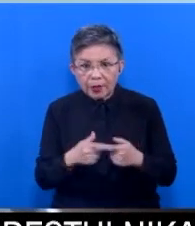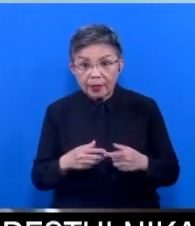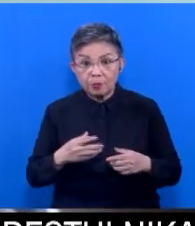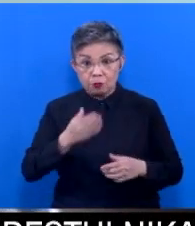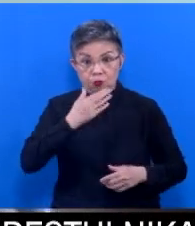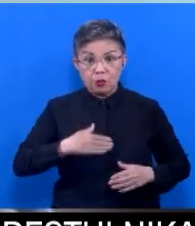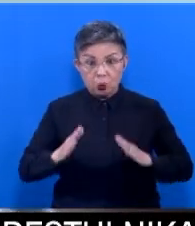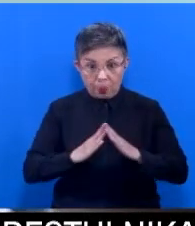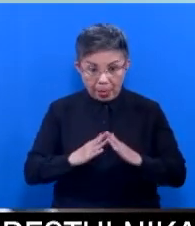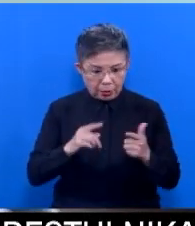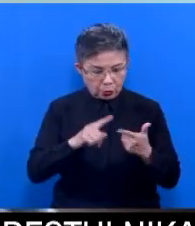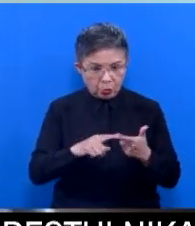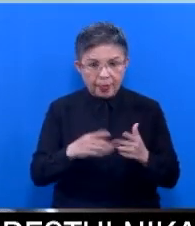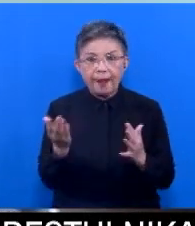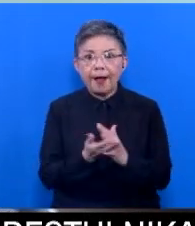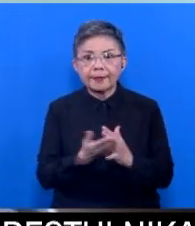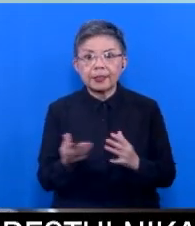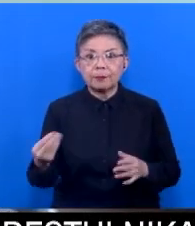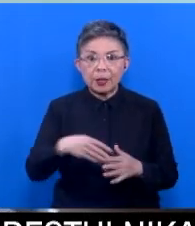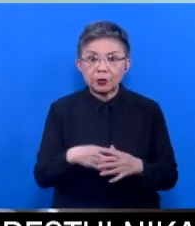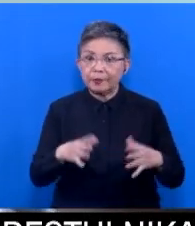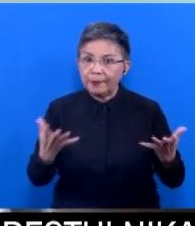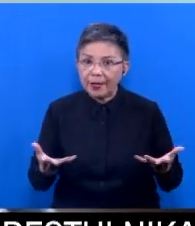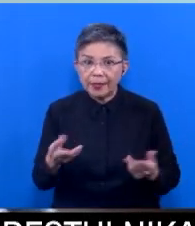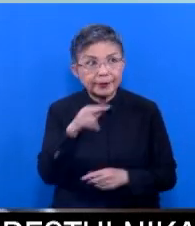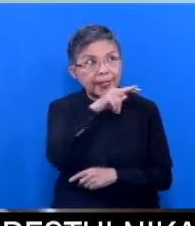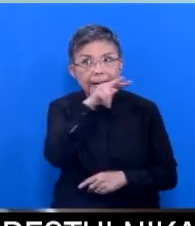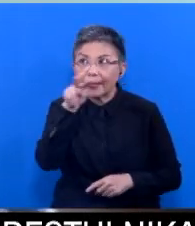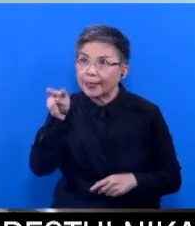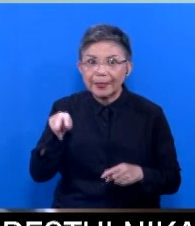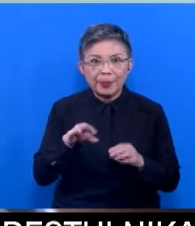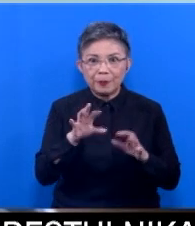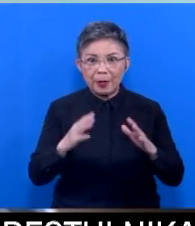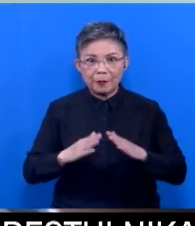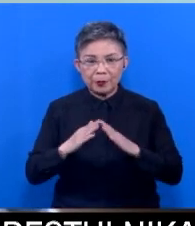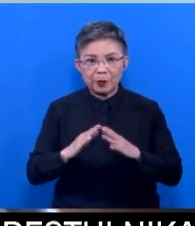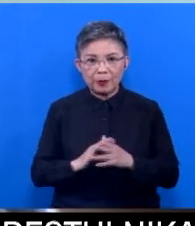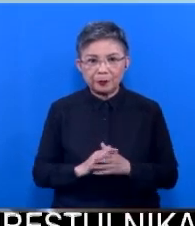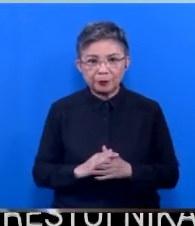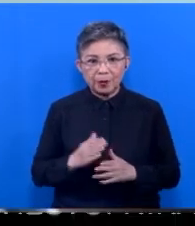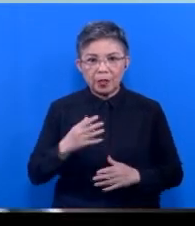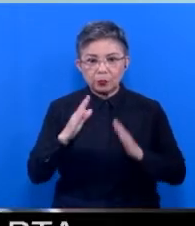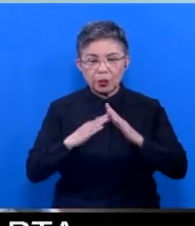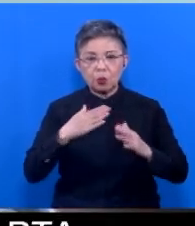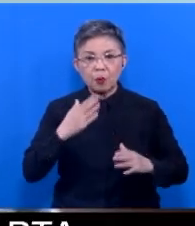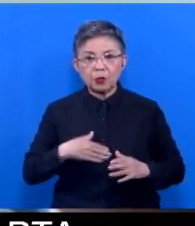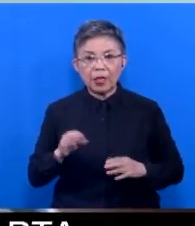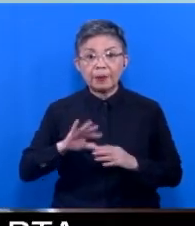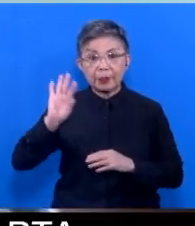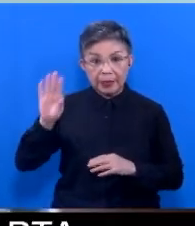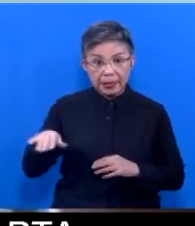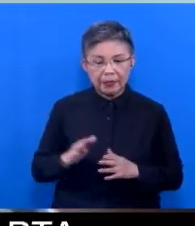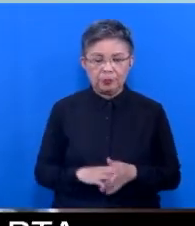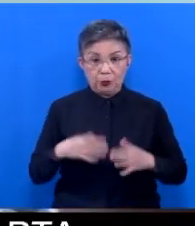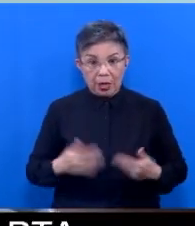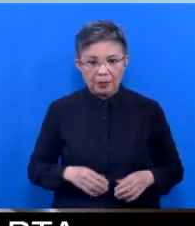rumah, mendapatkan akses masuk, lalu kemudian juga mengetahui bahwa ternyata si pemilik rumah itu pergi, dan kemudian